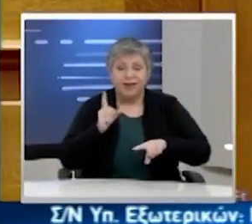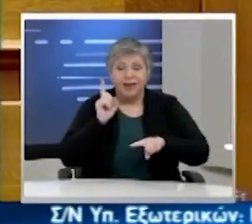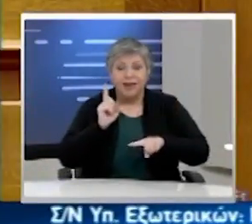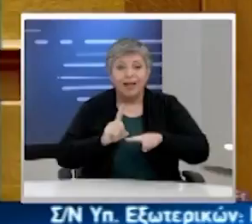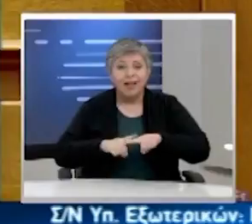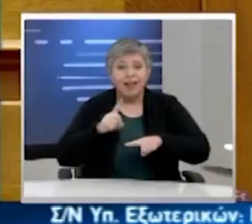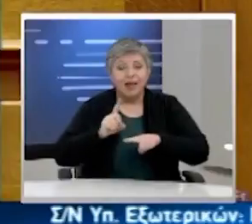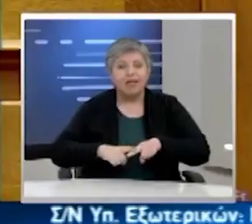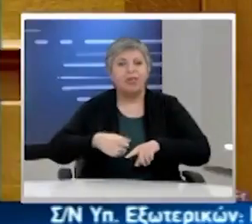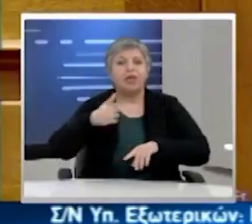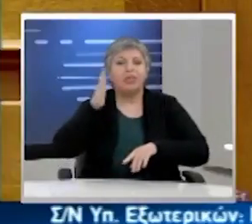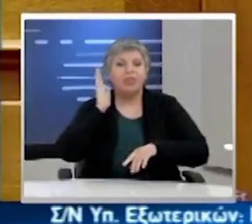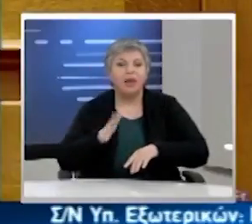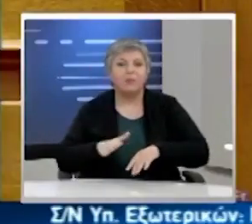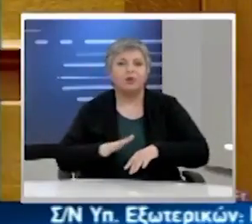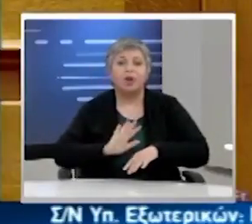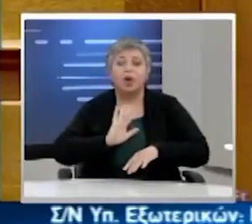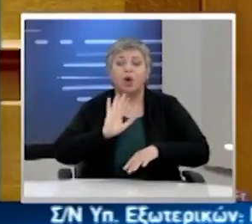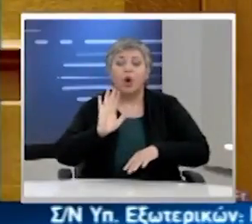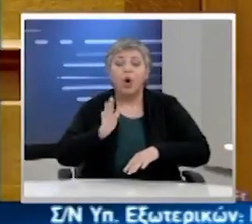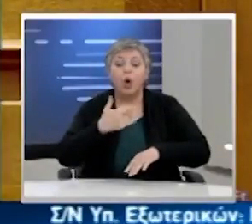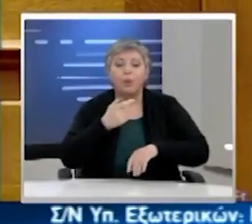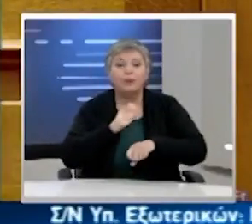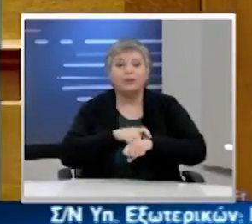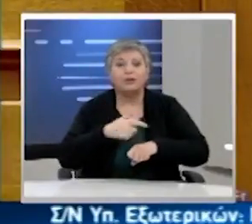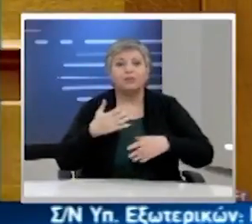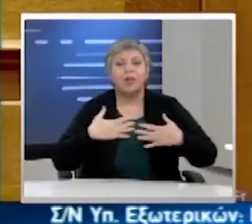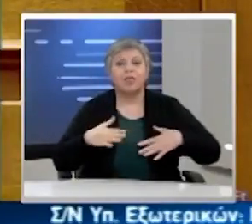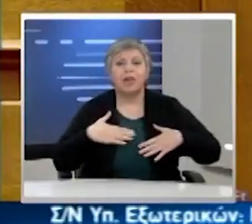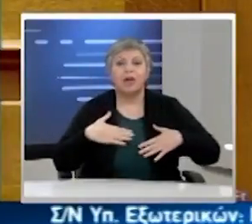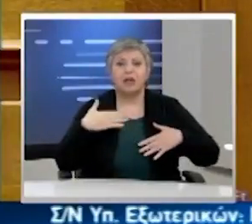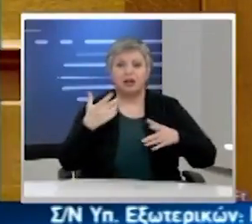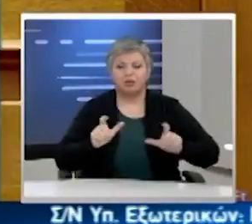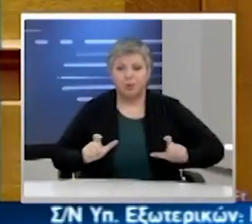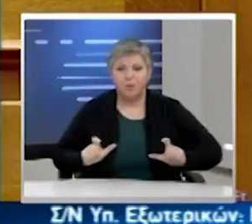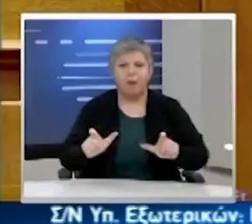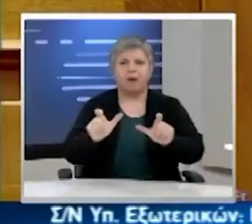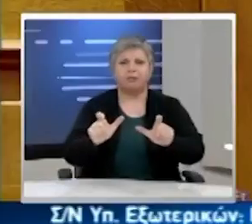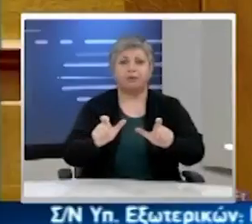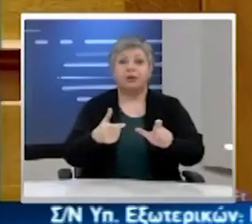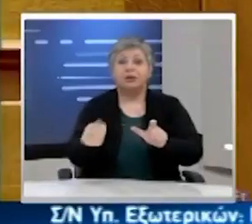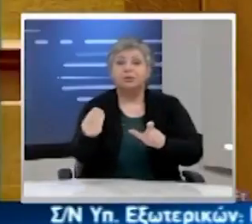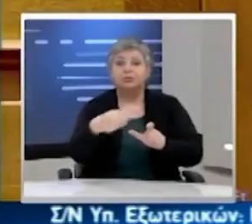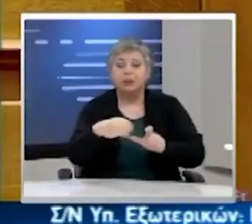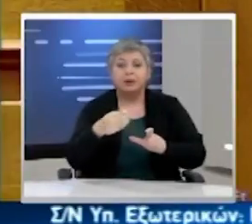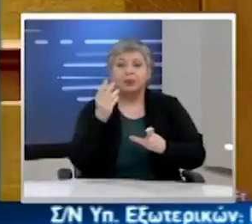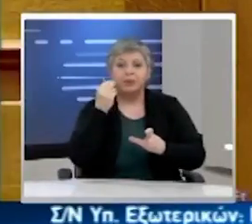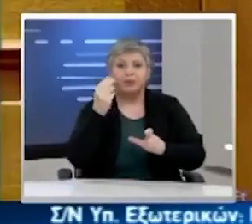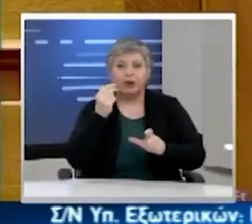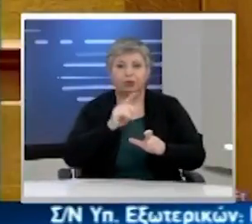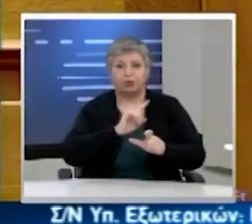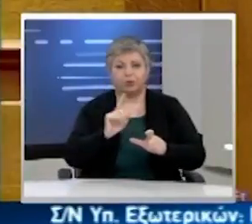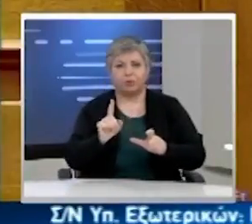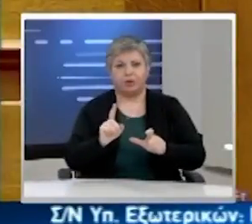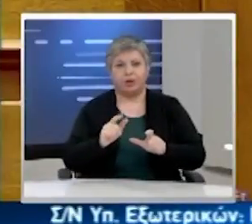Кириакос Мицотакис не сдается. «Греция сможет в любой момент наложить вето на процесс присоединения Скопья к европейской семье», — говорит он. «И